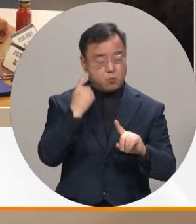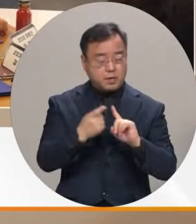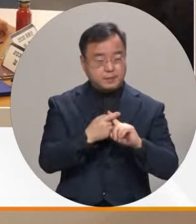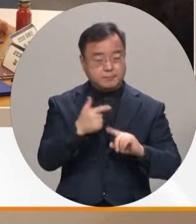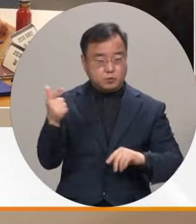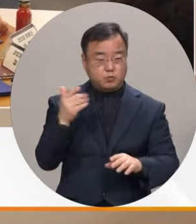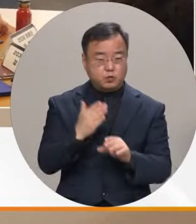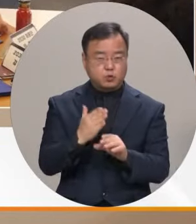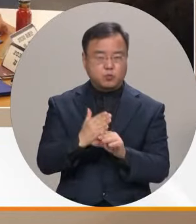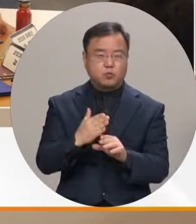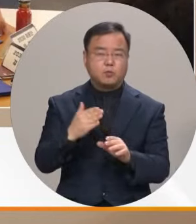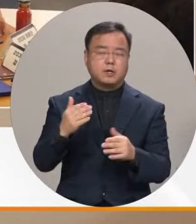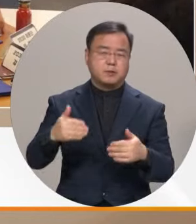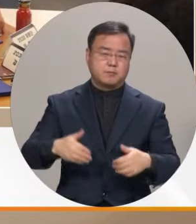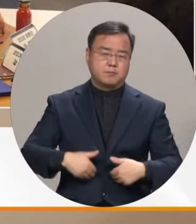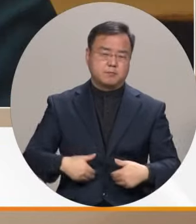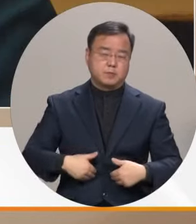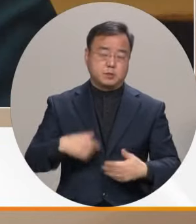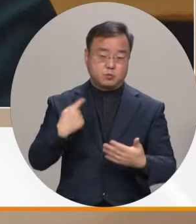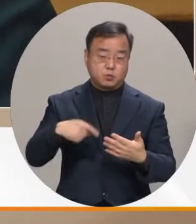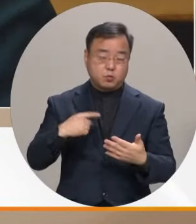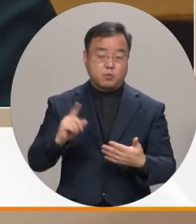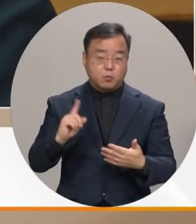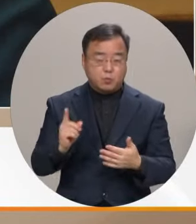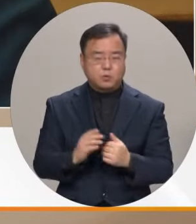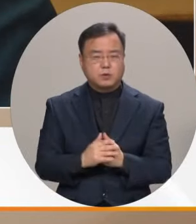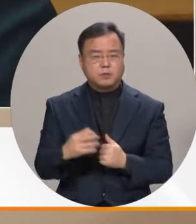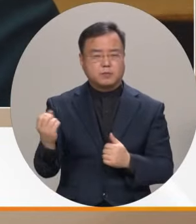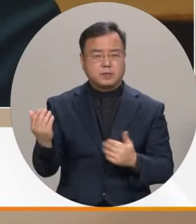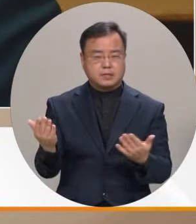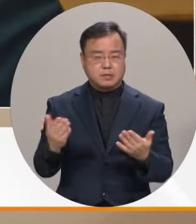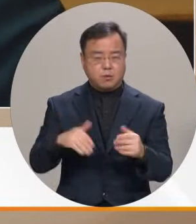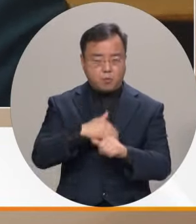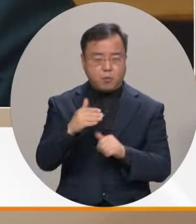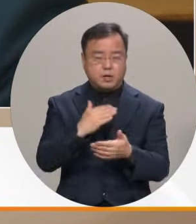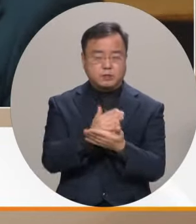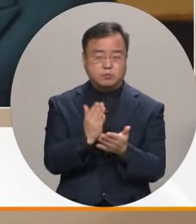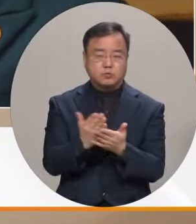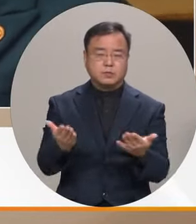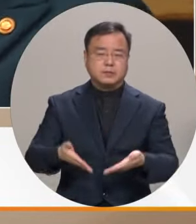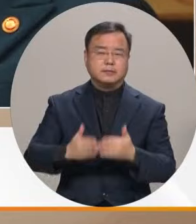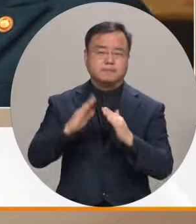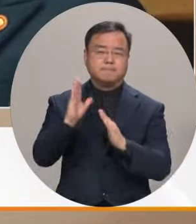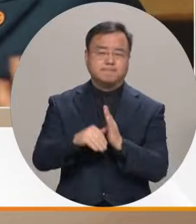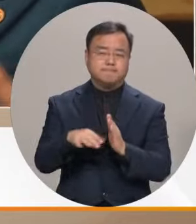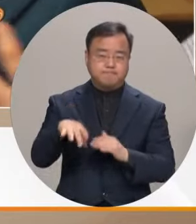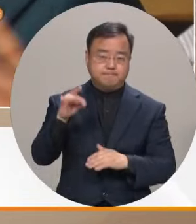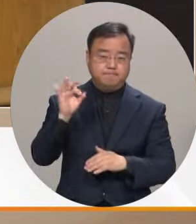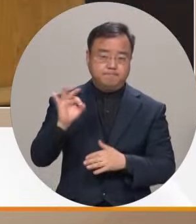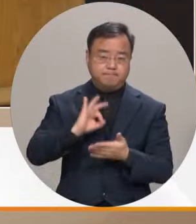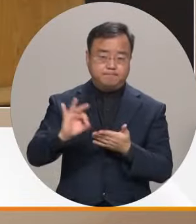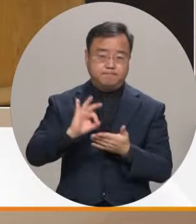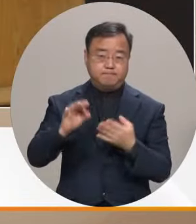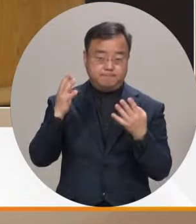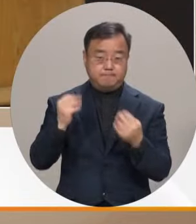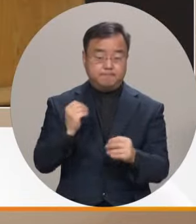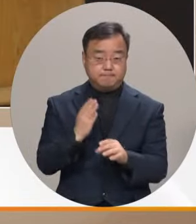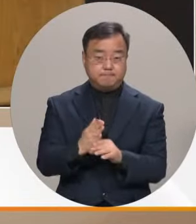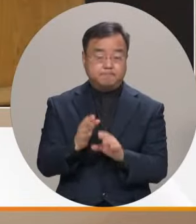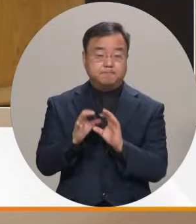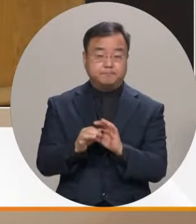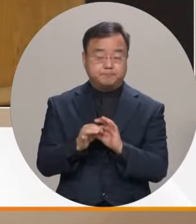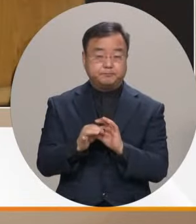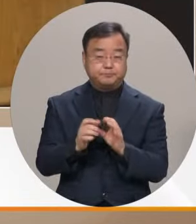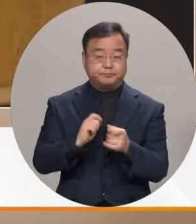위한 제도의 필요성 년들의 환경분야 창업시 초기 비용이 많이 드는 점을 감안하여 관련 펀드